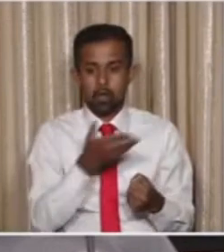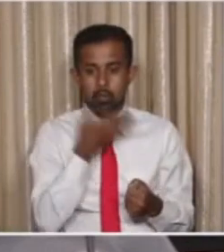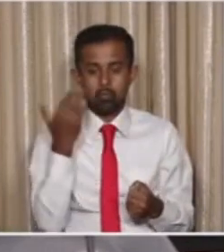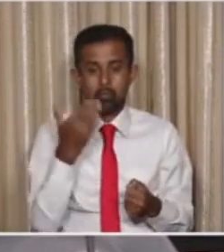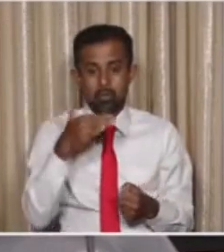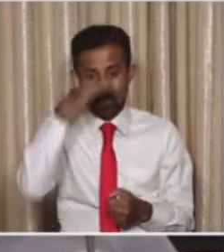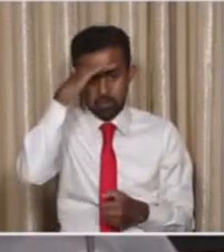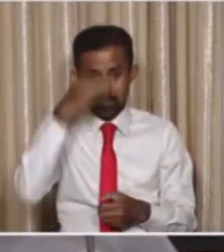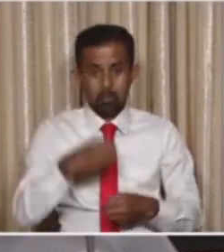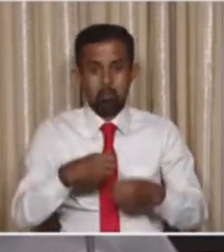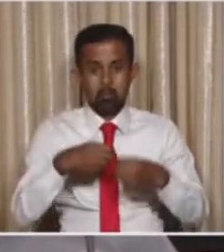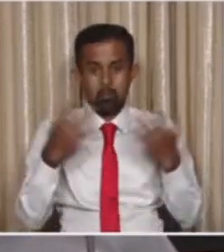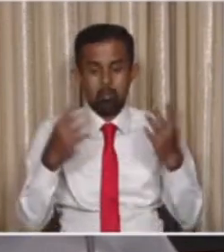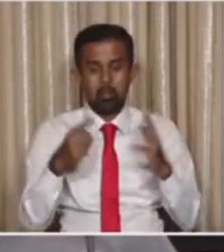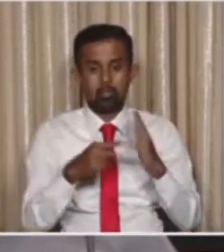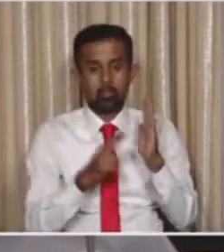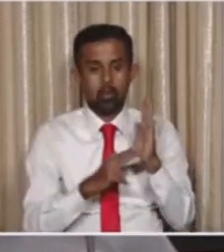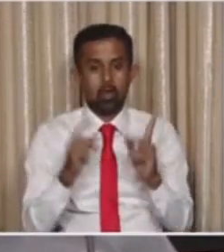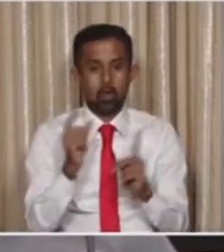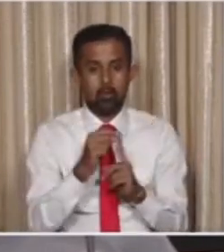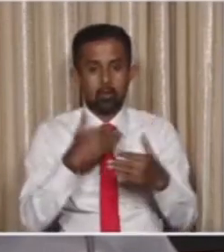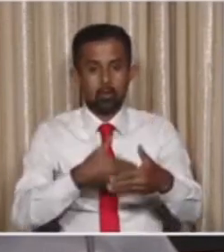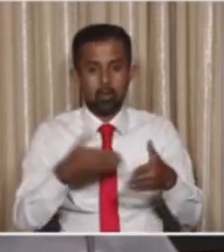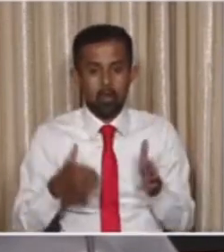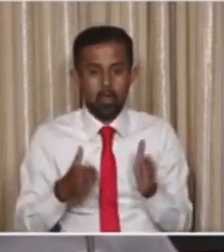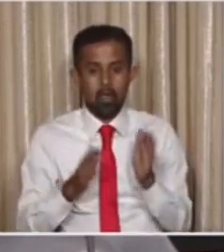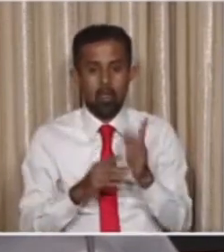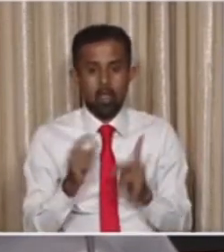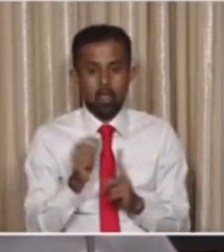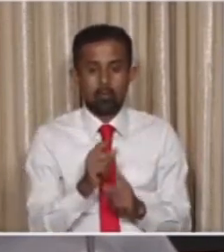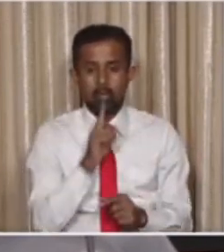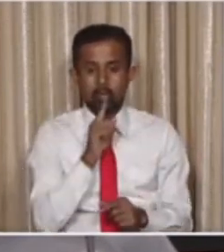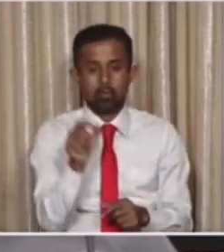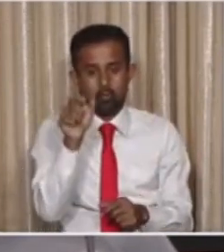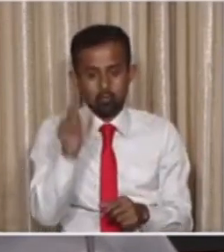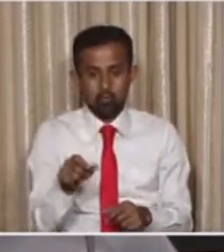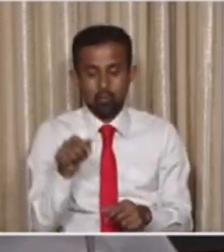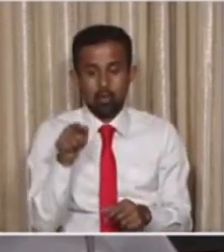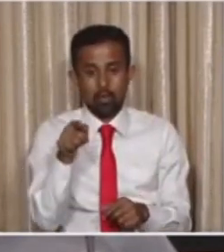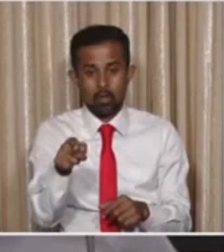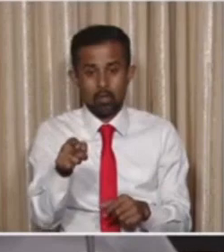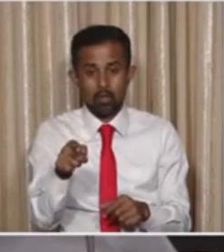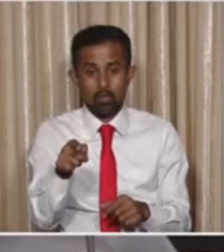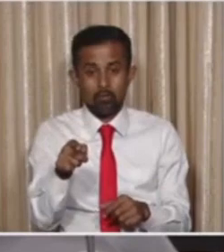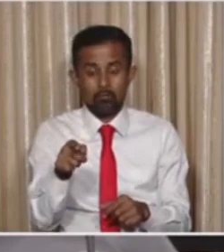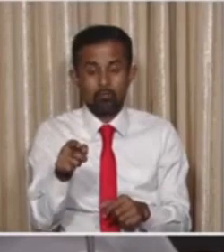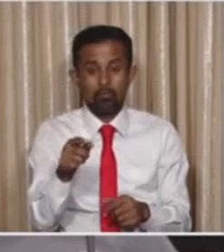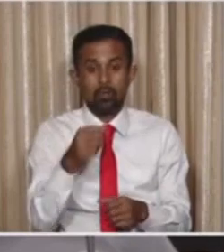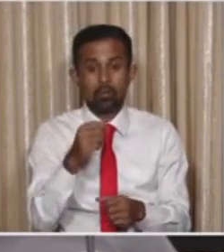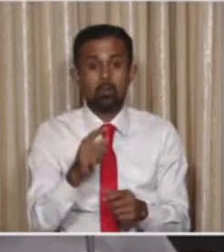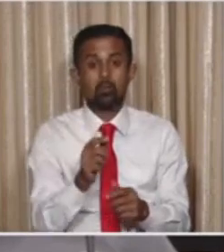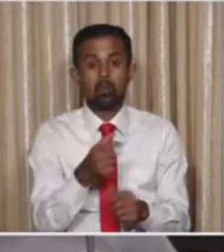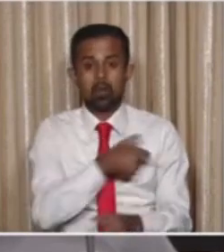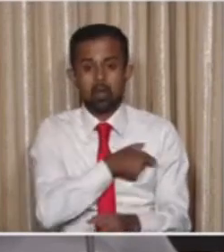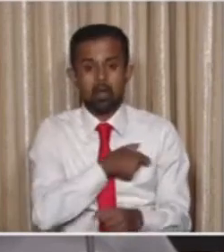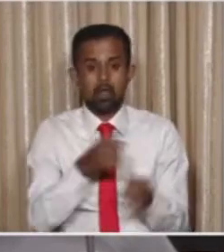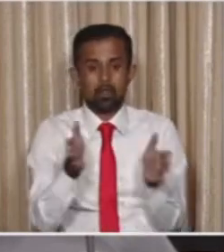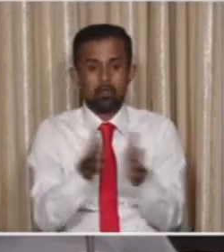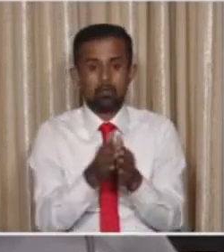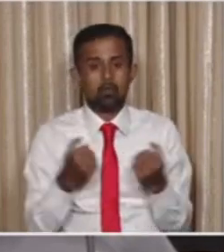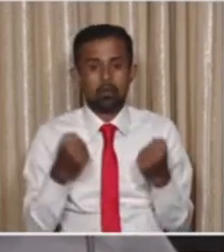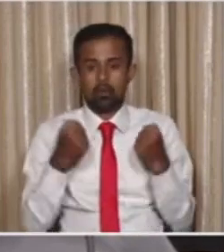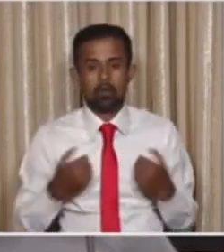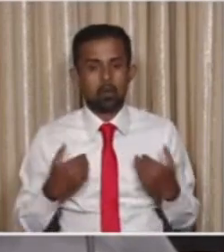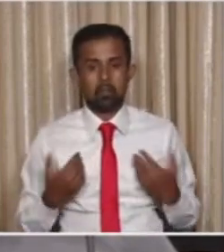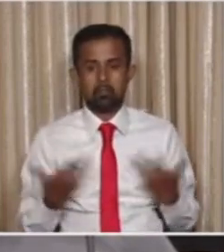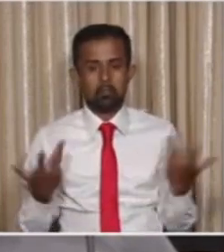පාසුක ප්‍රහාරය කරේ එක්සත් ජාතික පක්ෂයේ කැබිනට් අමාත්‍යා ඇමතිවරු කියලා කියපු අයට අද ඒ පක්ෂේ නායකයෙක් වාඩි වෙන්න පුළුවන් වුණාට අපිට එහෙම කරන්න